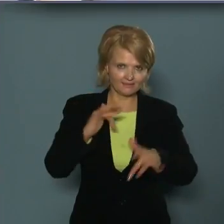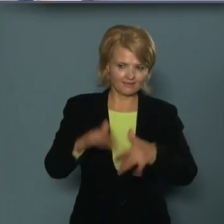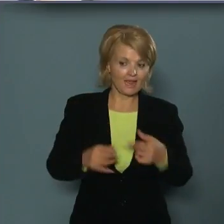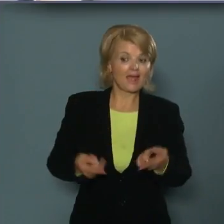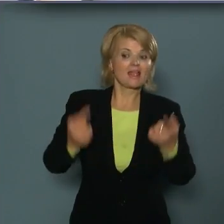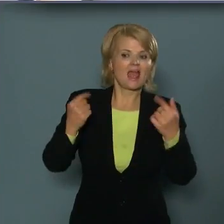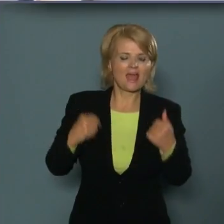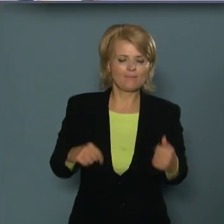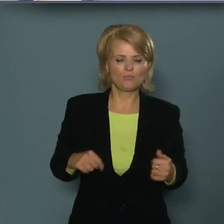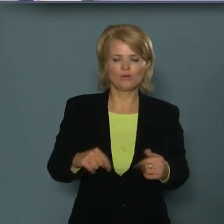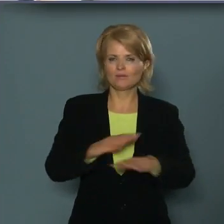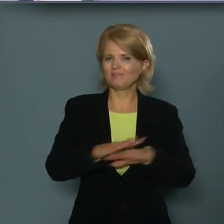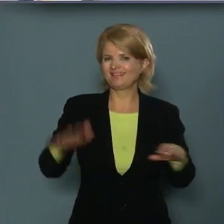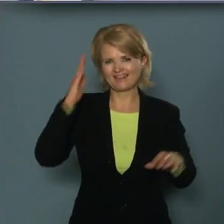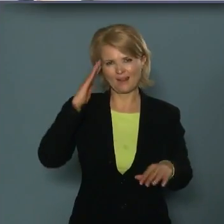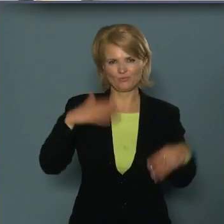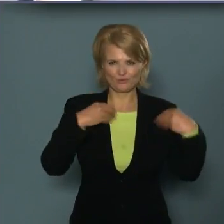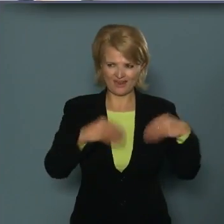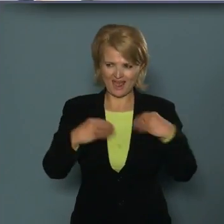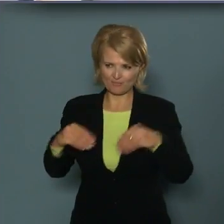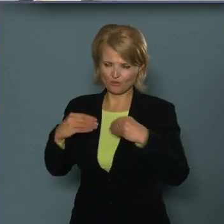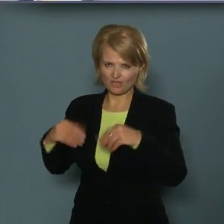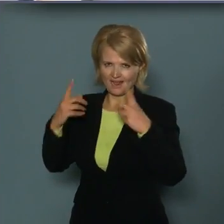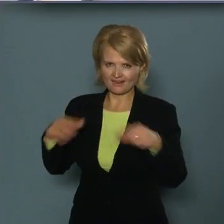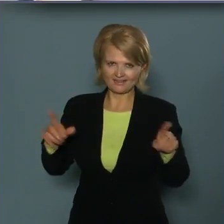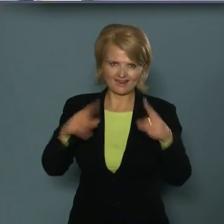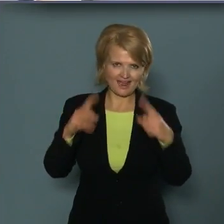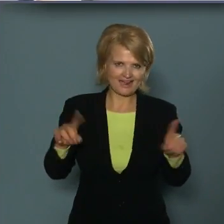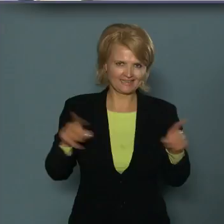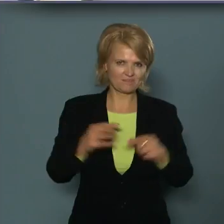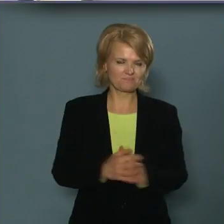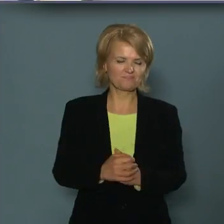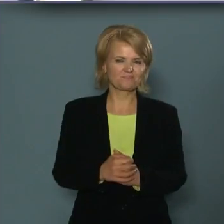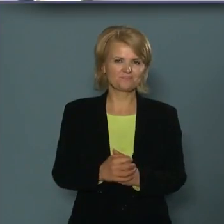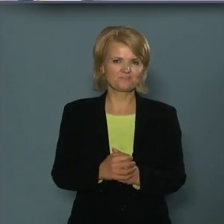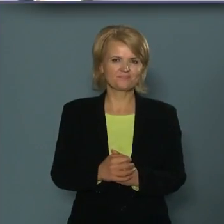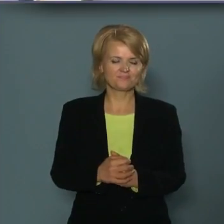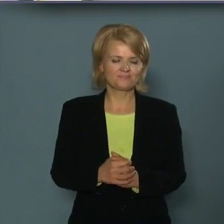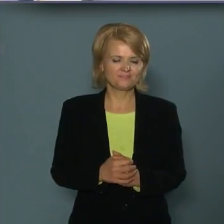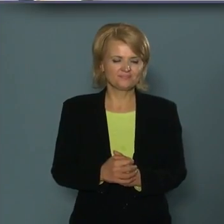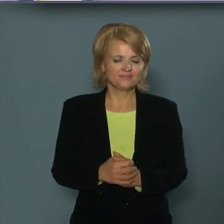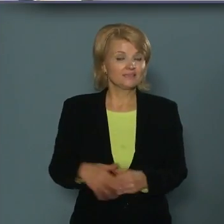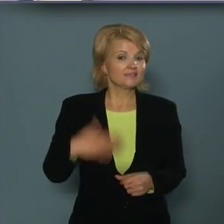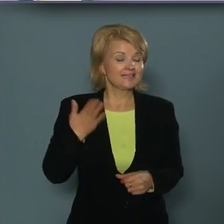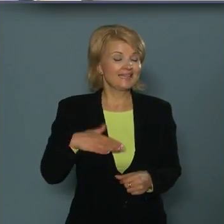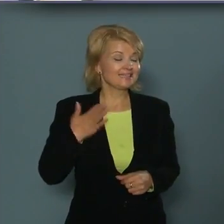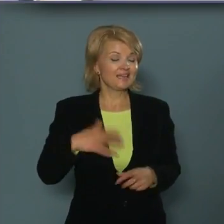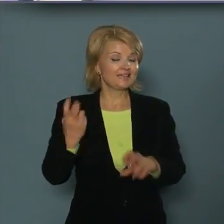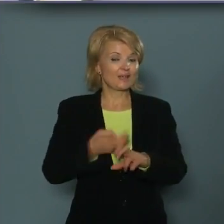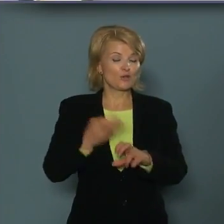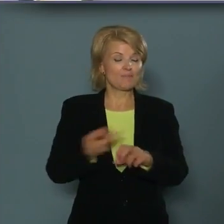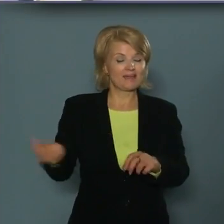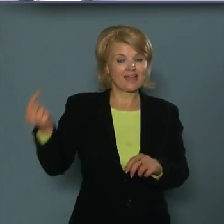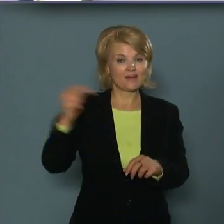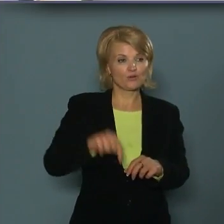Néhány ebből, mert hiszen mindent nem tudunk elmondani és elénekelni. Én nagyon szeretek Kőbányára